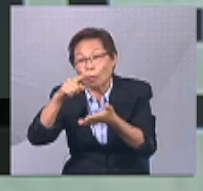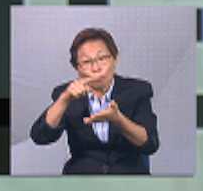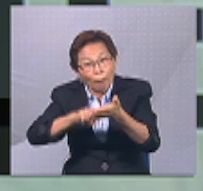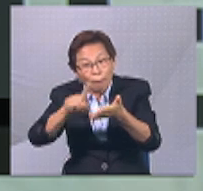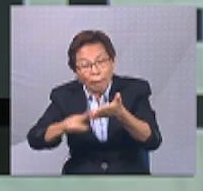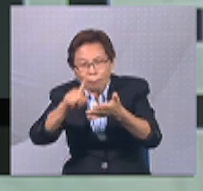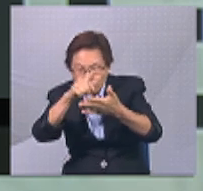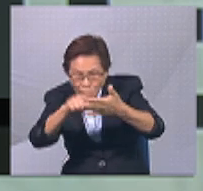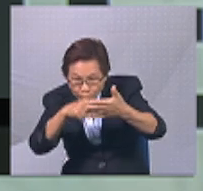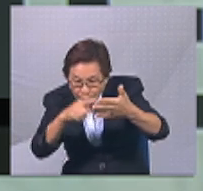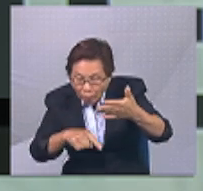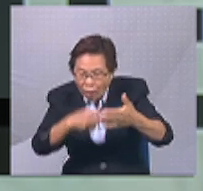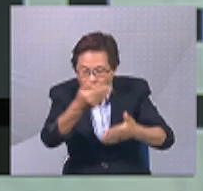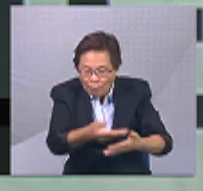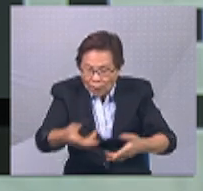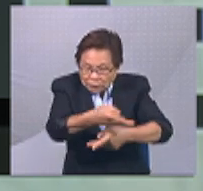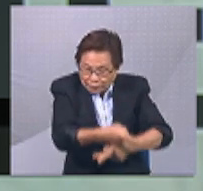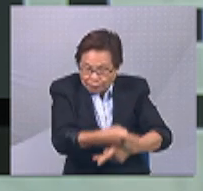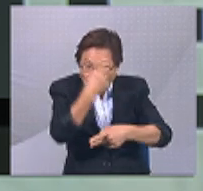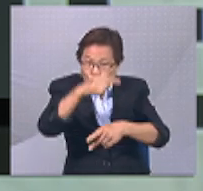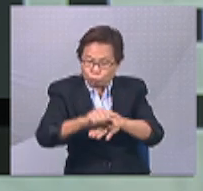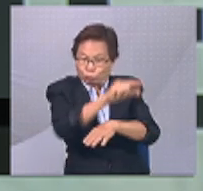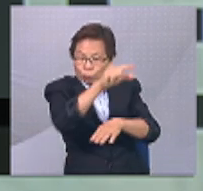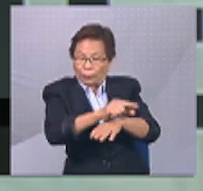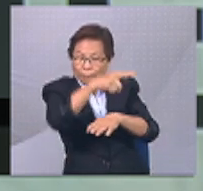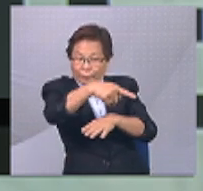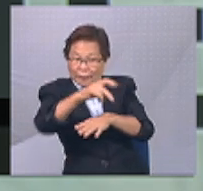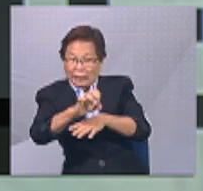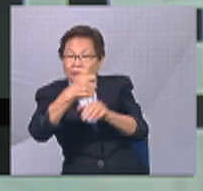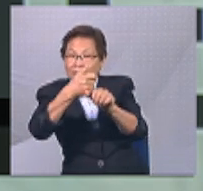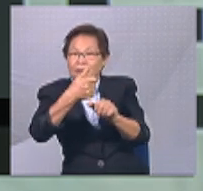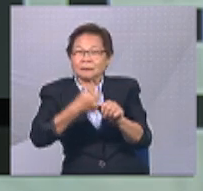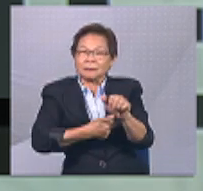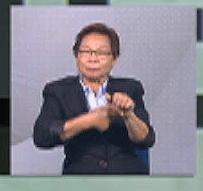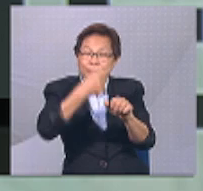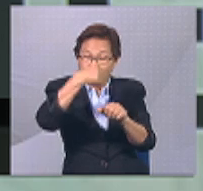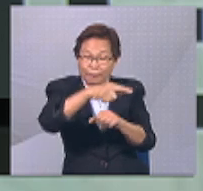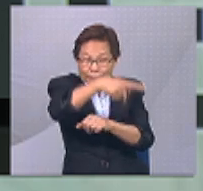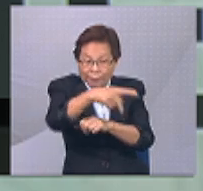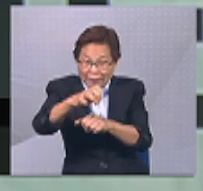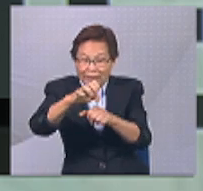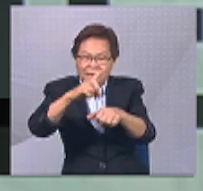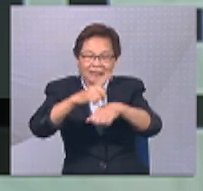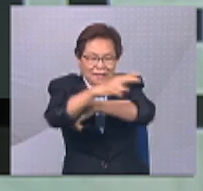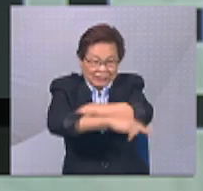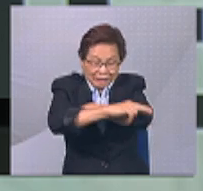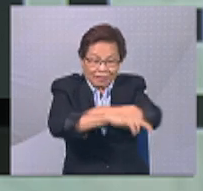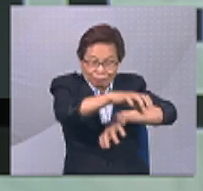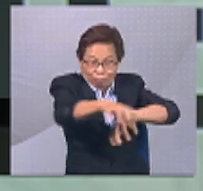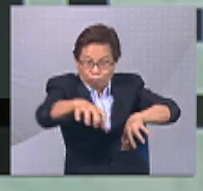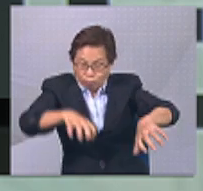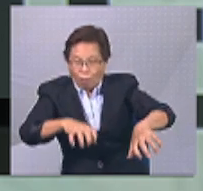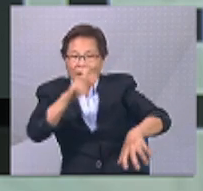Bagi memantau rapat paras stok dan kadar penggunaan bagi setiap jenis PPE di setiap negeri, Kementerian Kesihatan